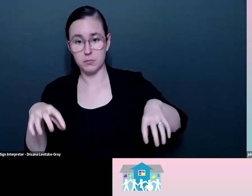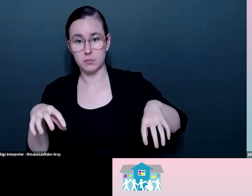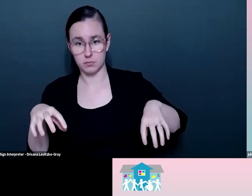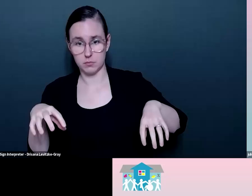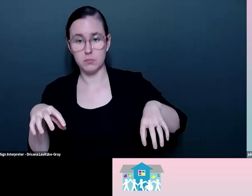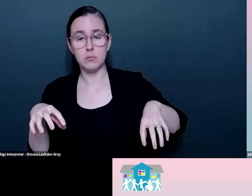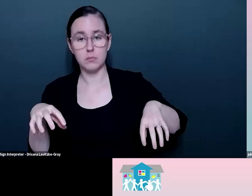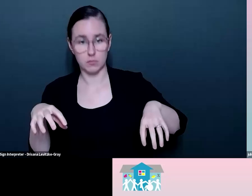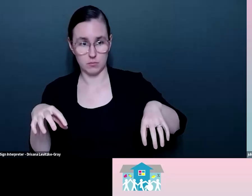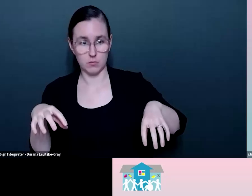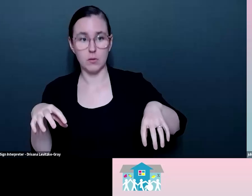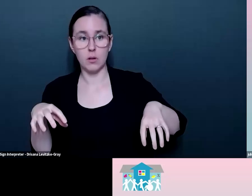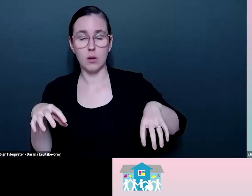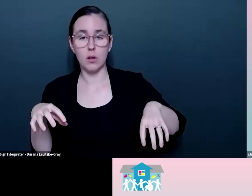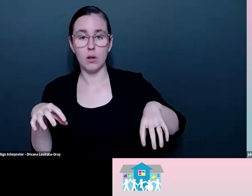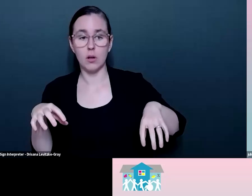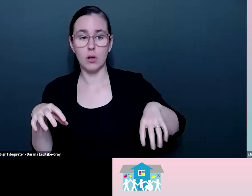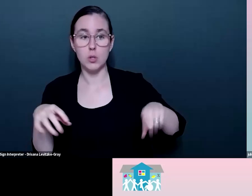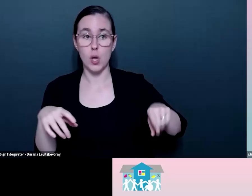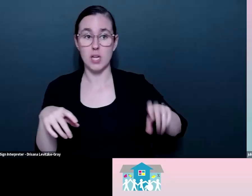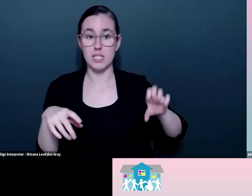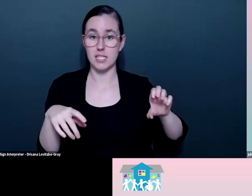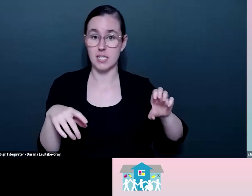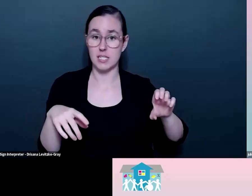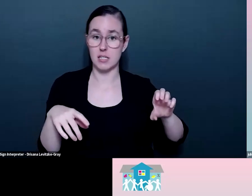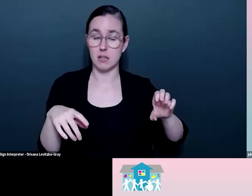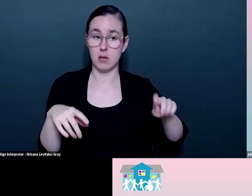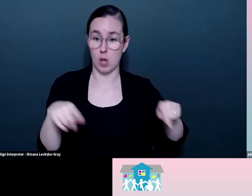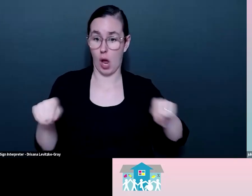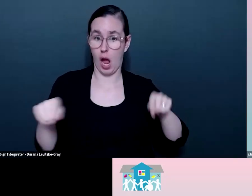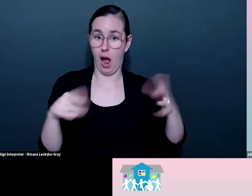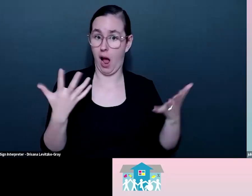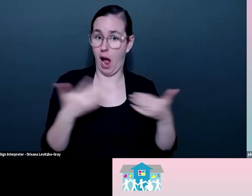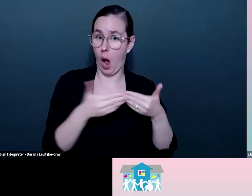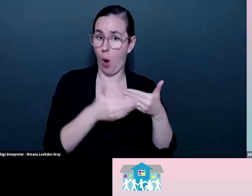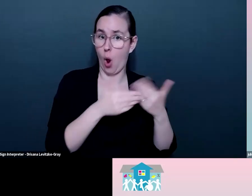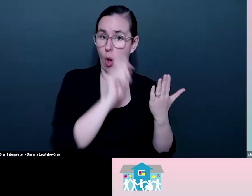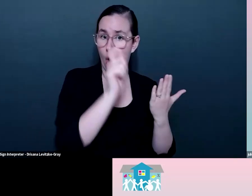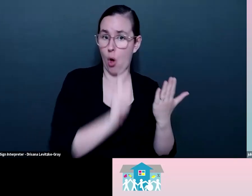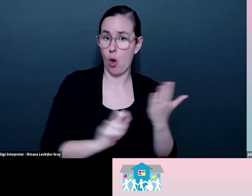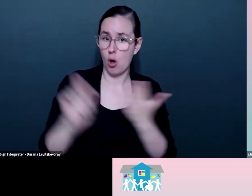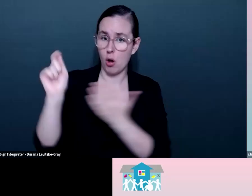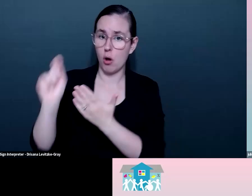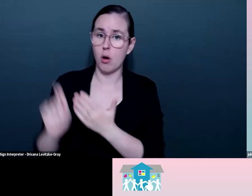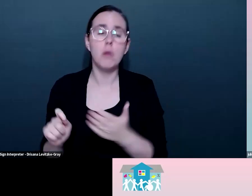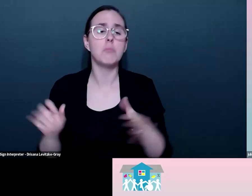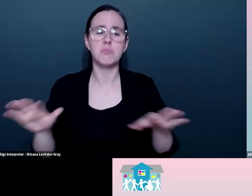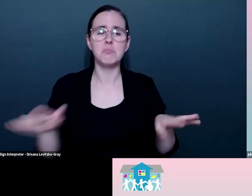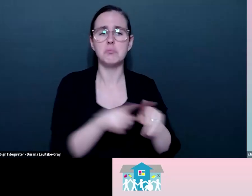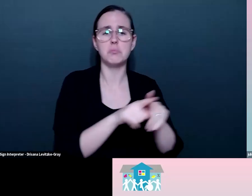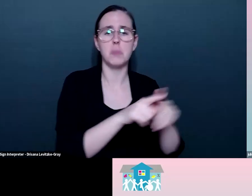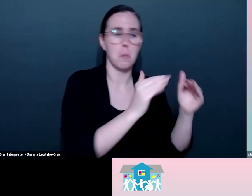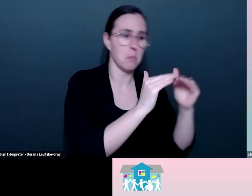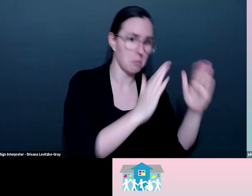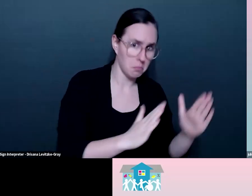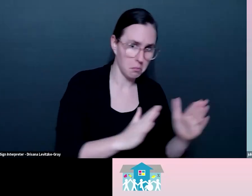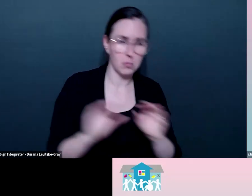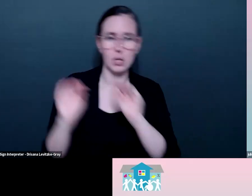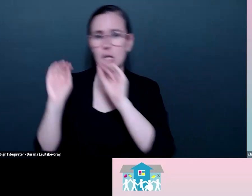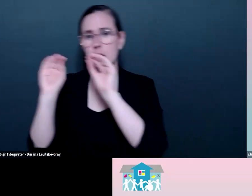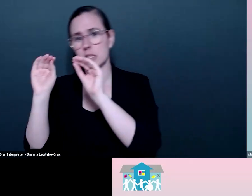demande si la partie FCF est similaire quand il s'agit de parler des